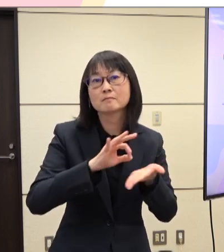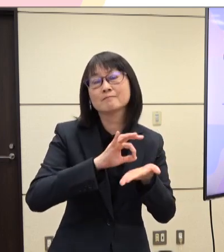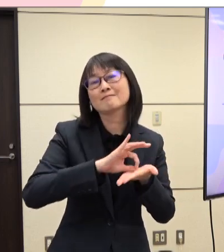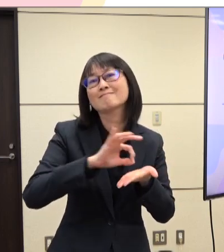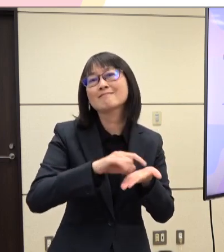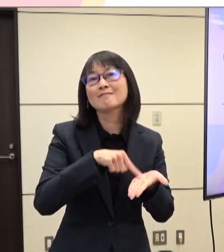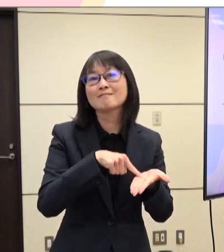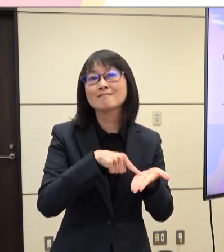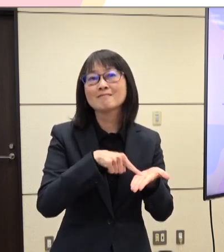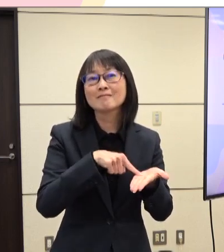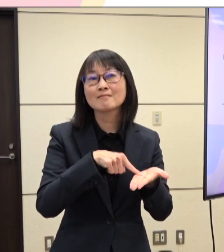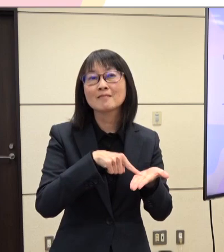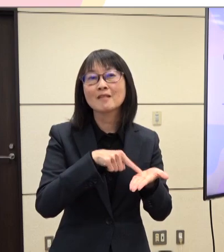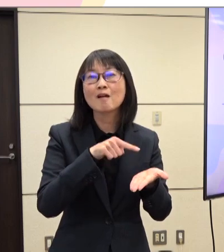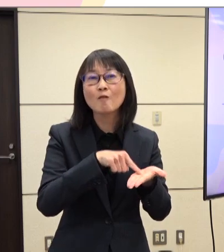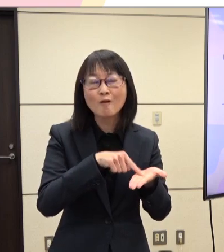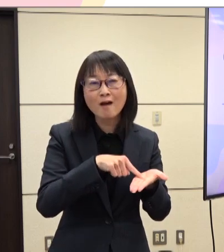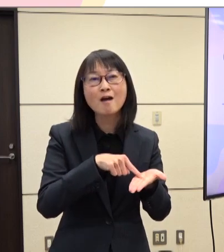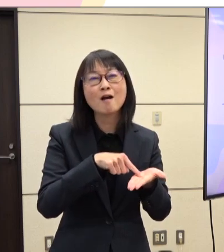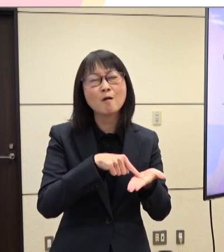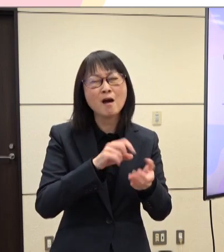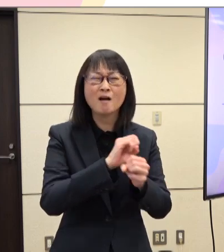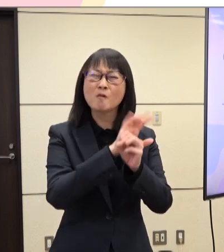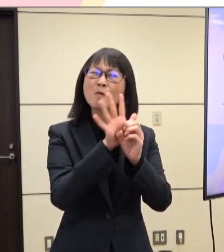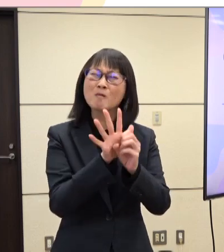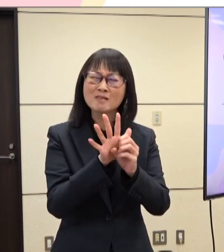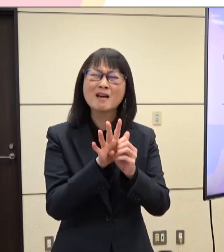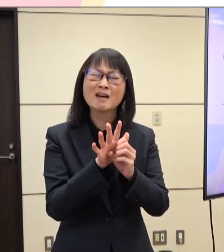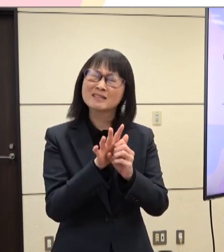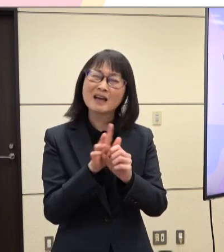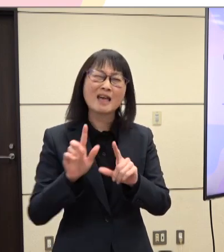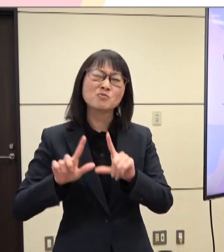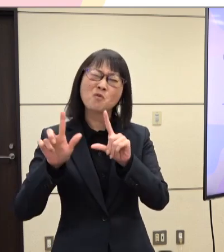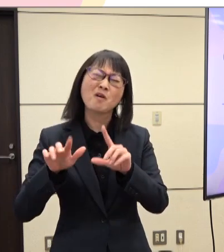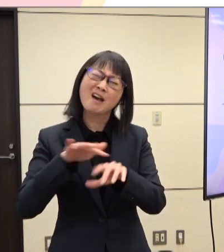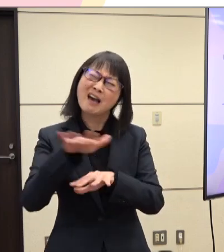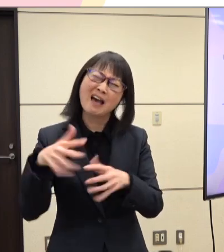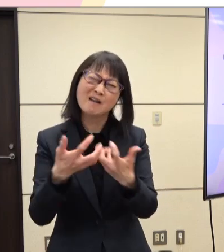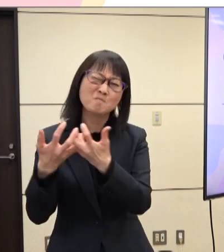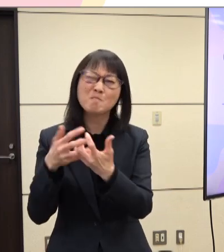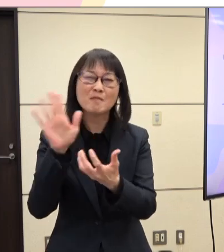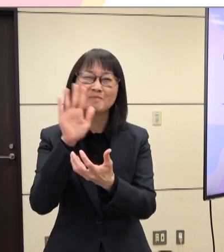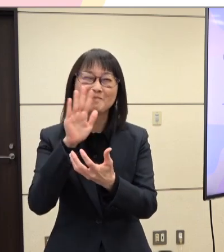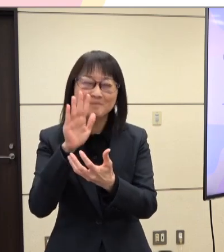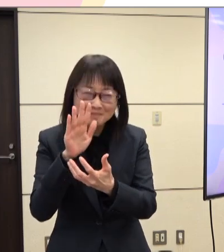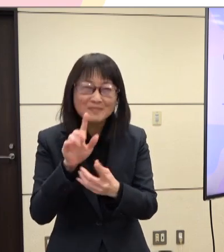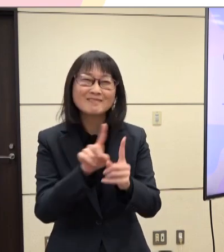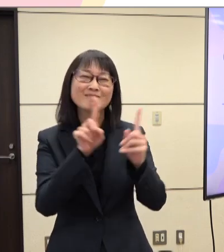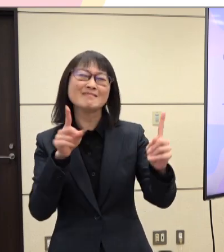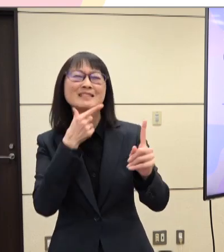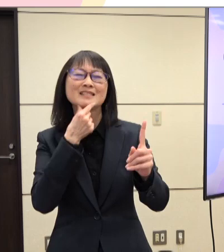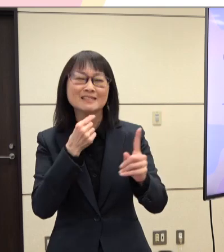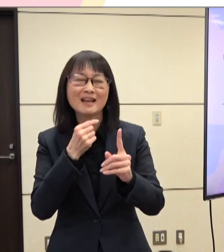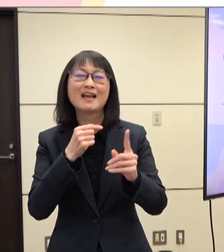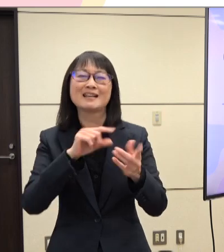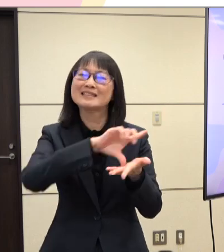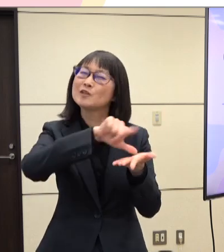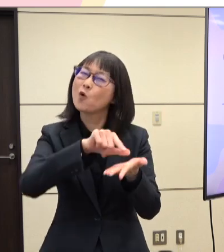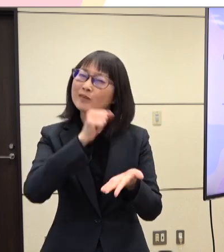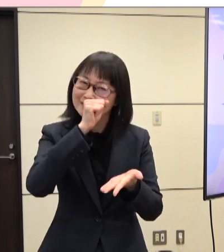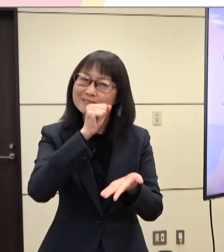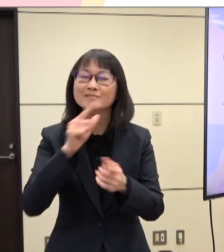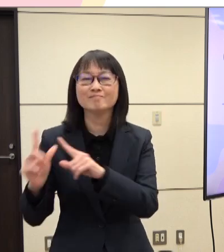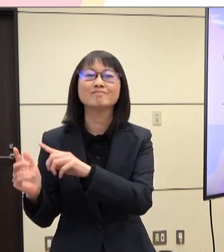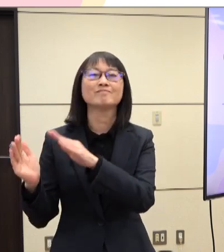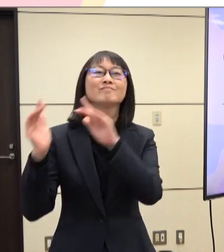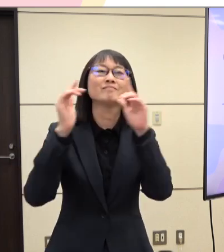コロナで地方に移住したいと、しかしなかなか情報分かんないけどオンラインで顔合わせながら